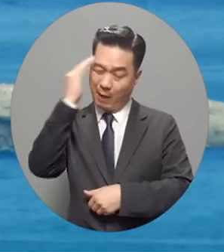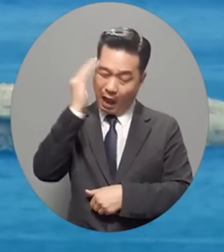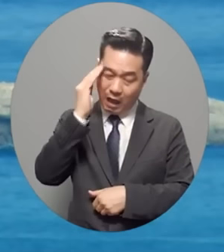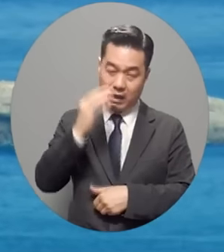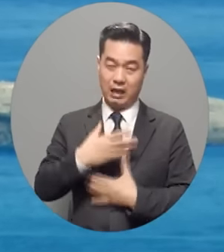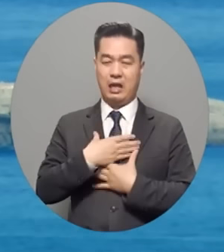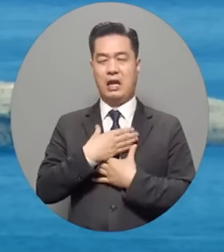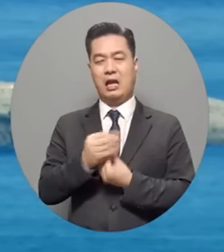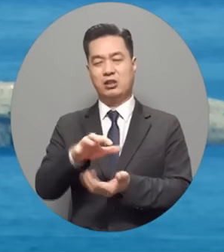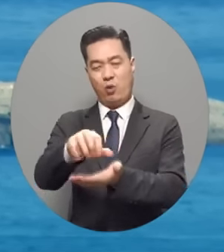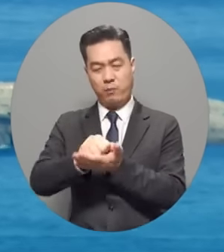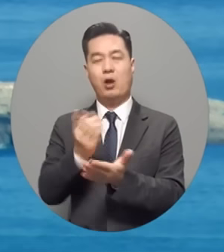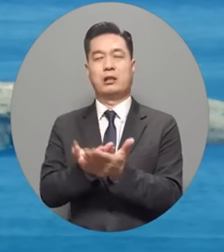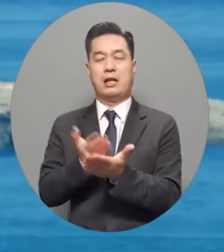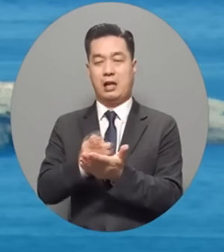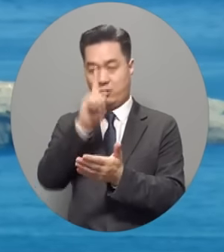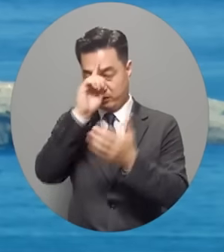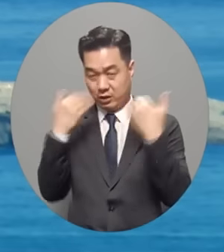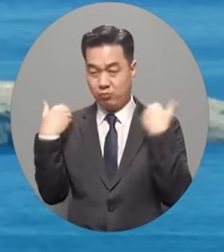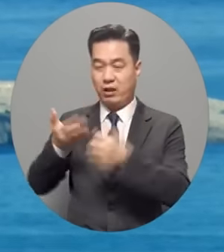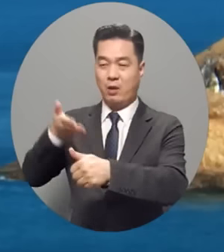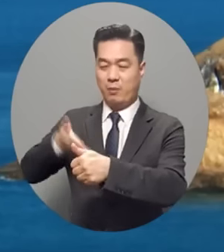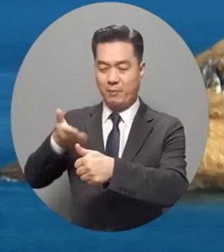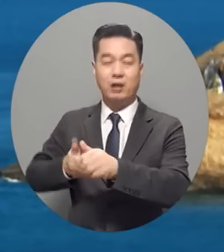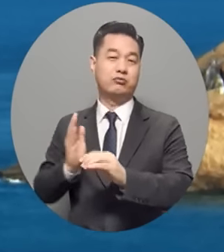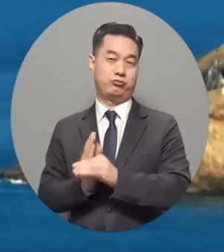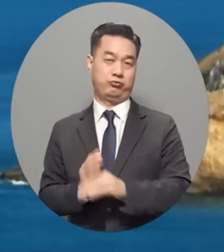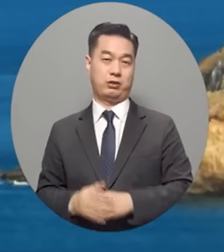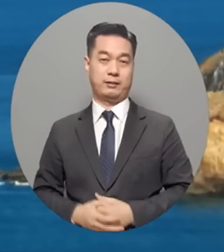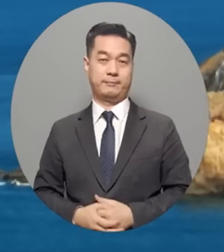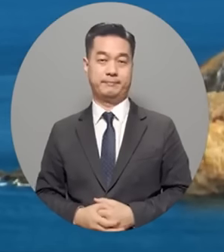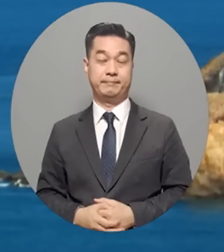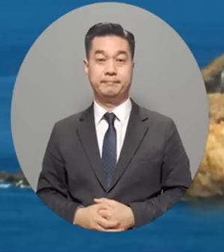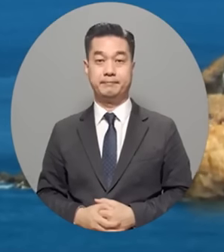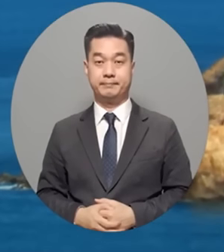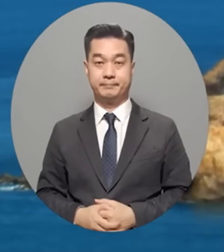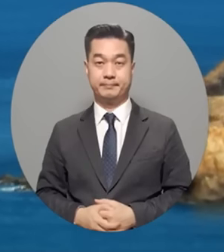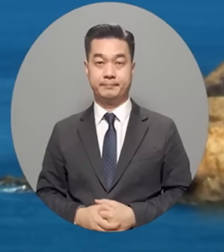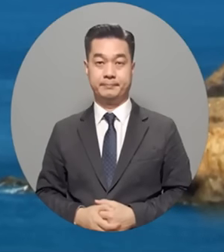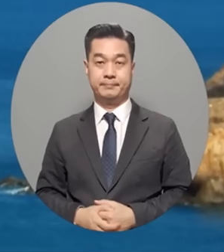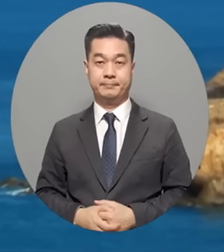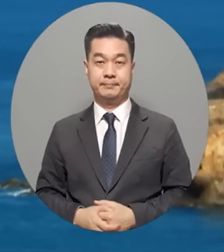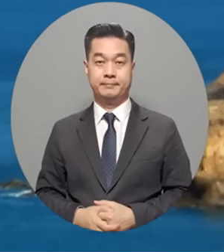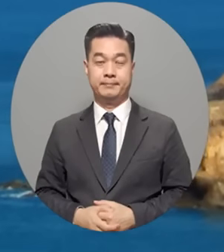대책을 마련해달라고 정부에 호소하고 있습니다. 연평도에서 MBC 뉴스 차현진입니다.